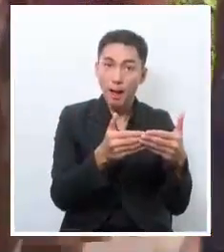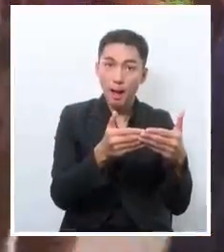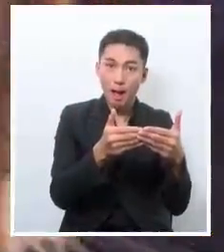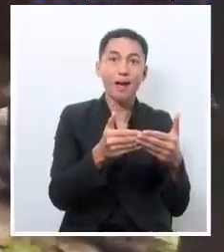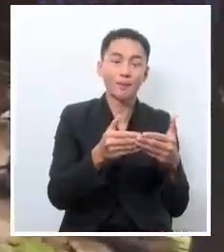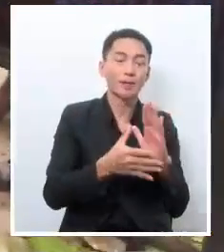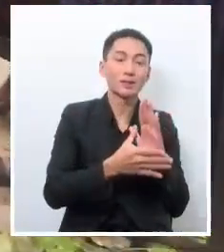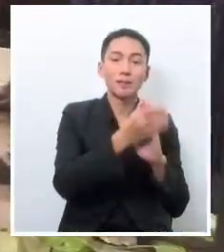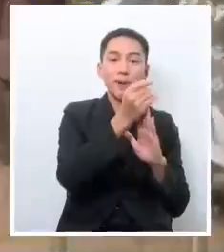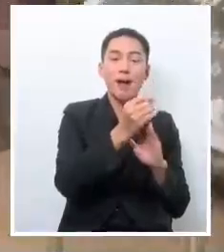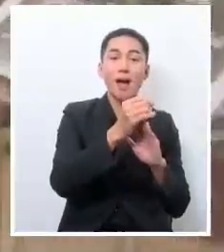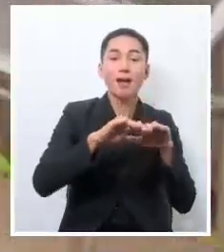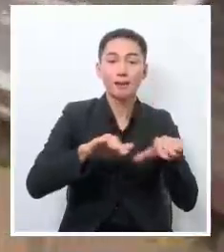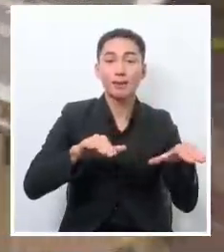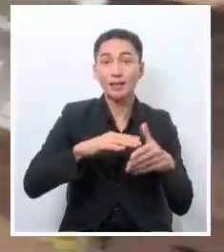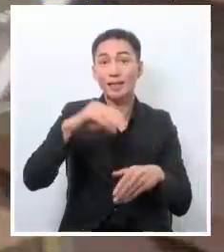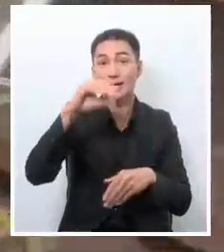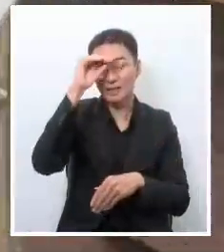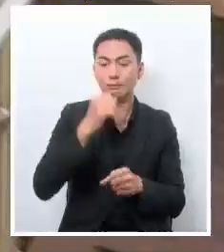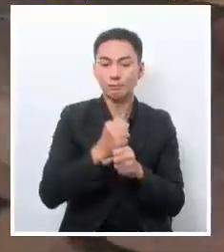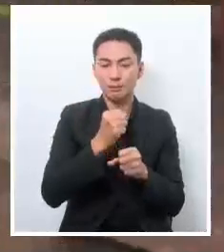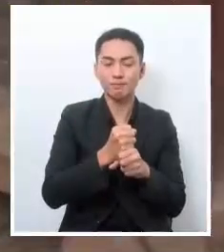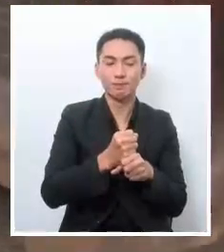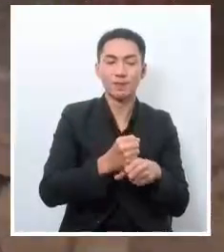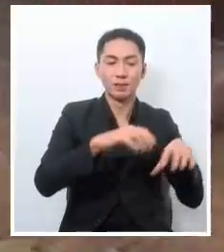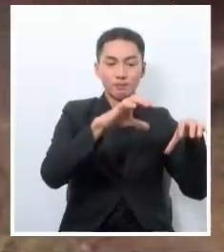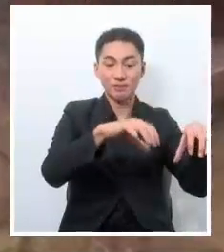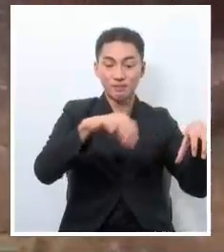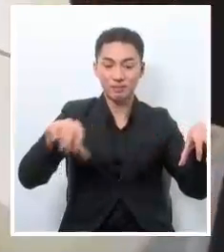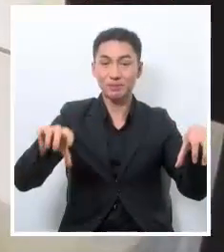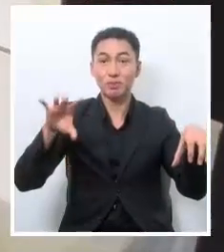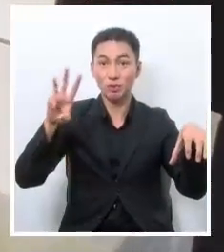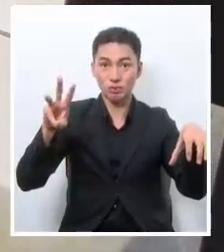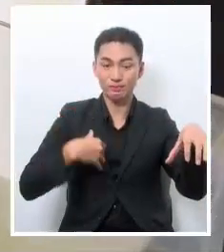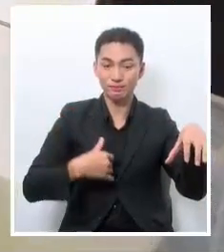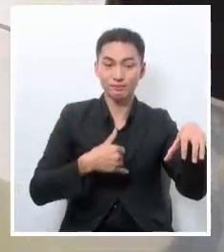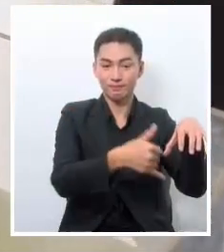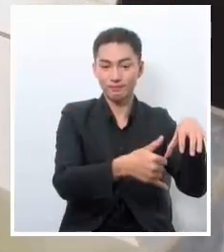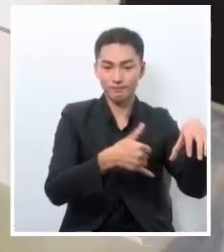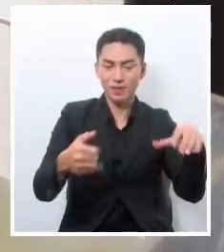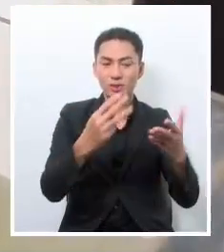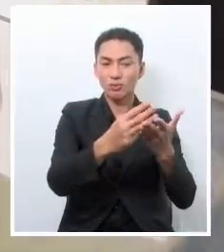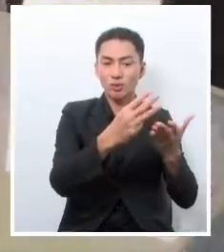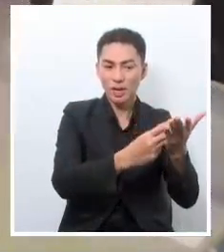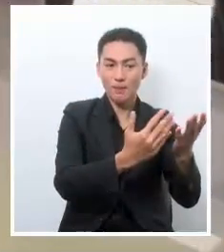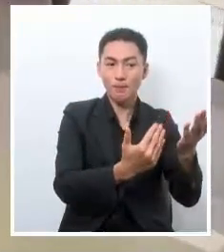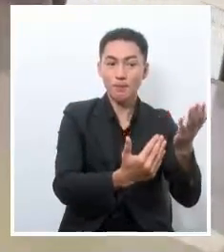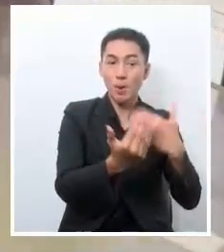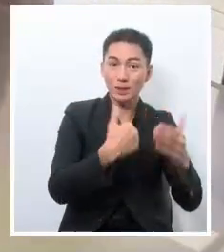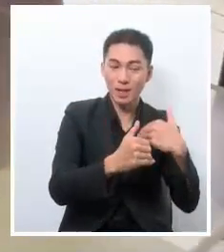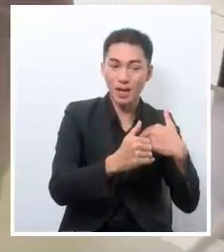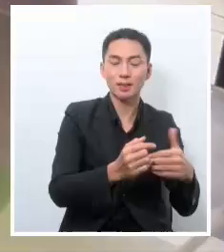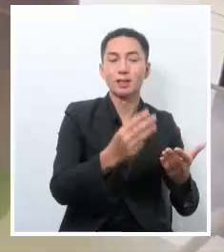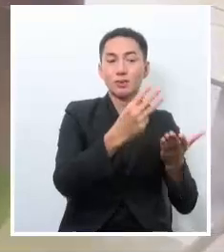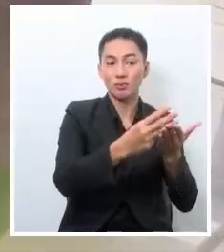เรียนตั้งเป็นฐานแต่ละจุดประมาณ 6ฐานแล้วก็แต่ละฐานก็จะประกอบกับวิชาประวัติศาสตร์ร่วมกับวิชาภาษา